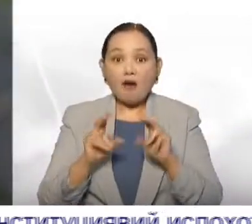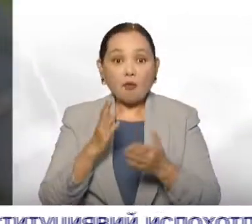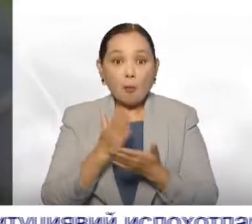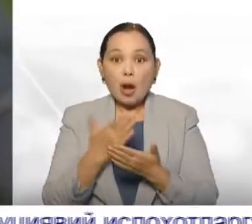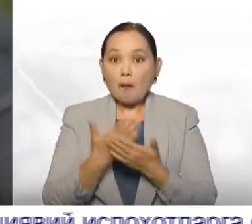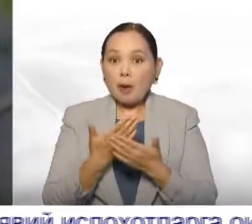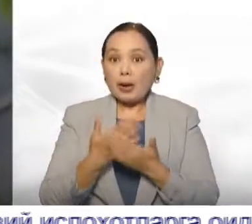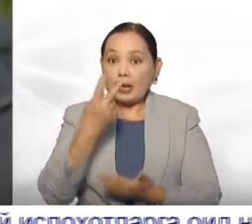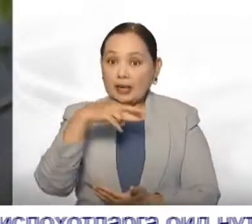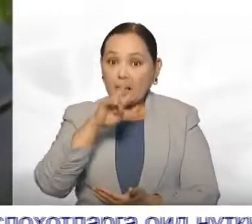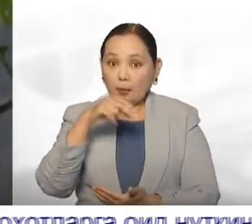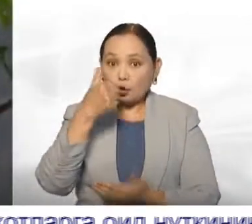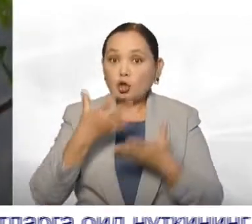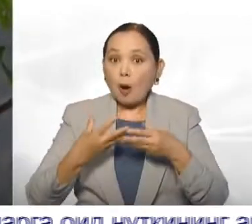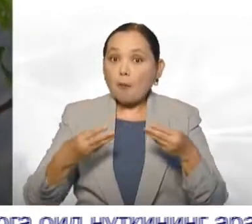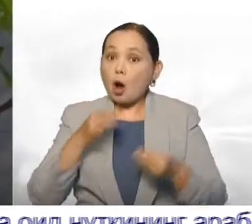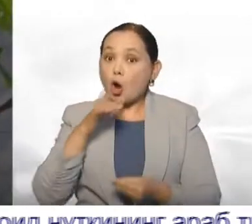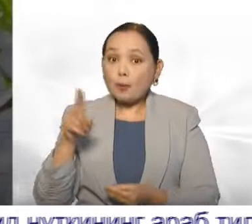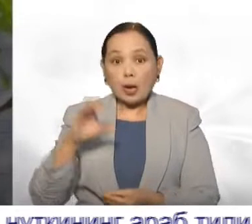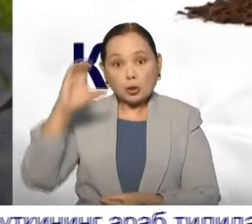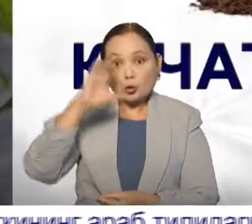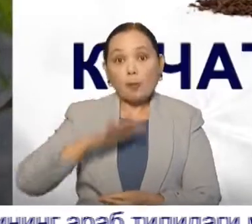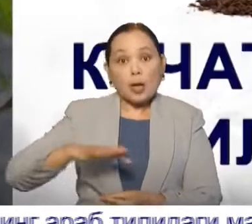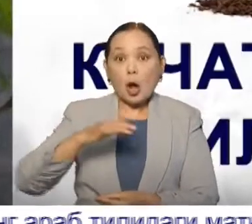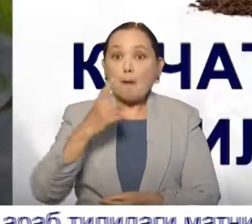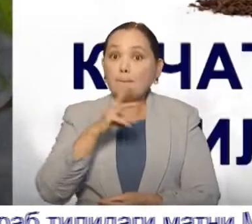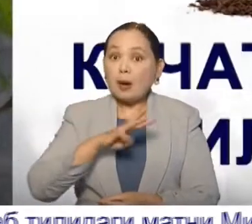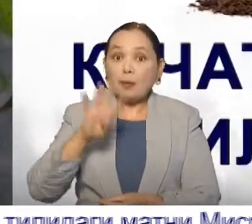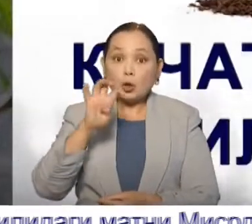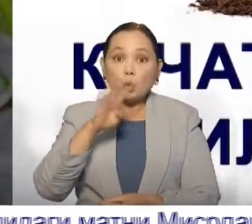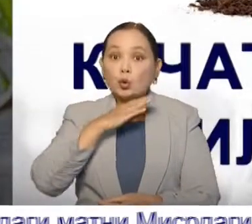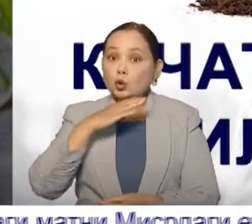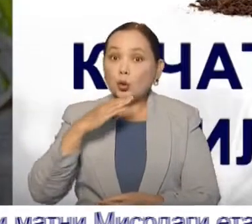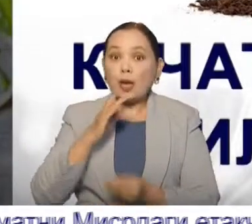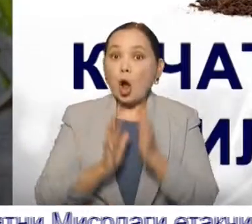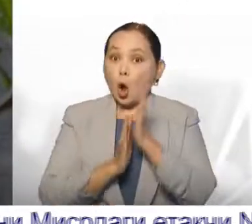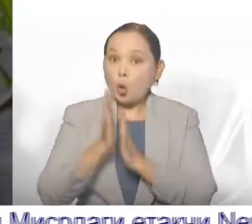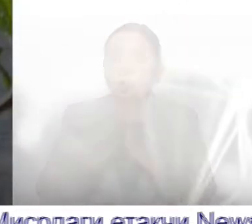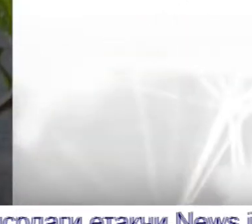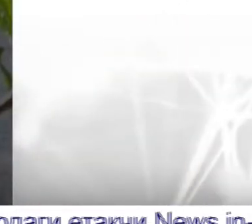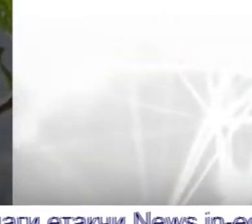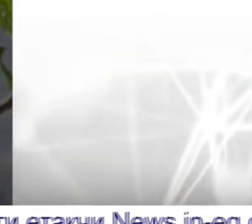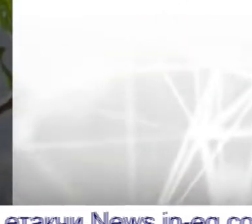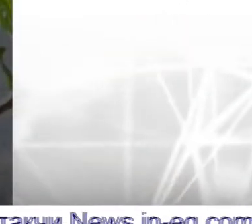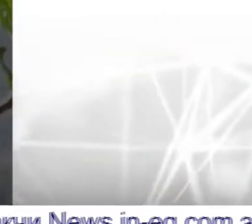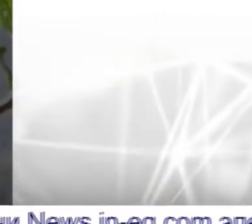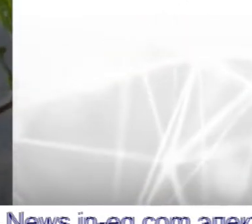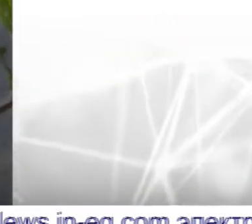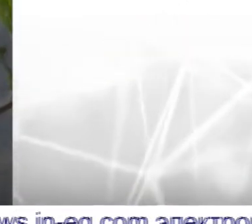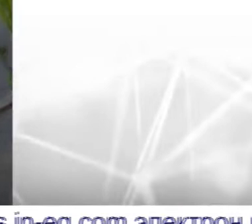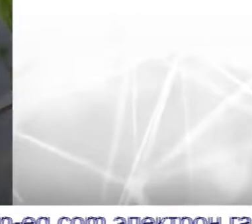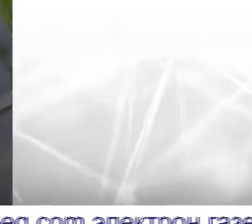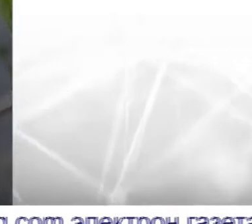Масалан, 2022-йилда баҳор мавсумида Ўзбекистон ҳудудига 1 миллион 400 дан ортиқ кўчат импорт қилинган. Асосий импортёрлар